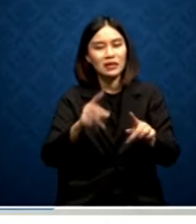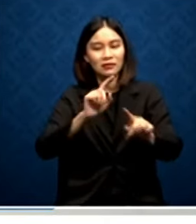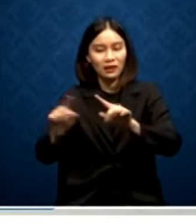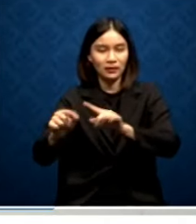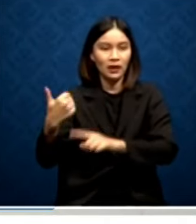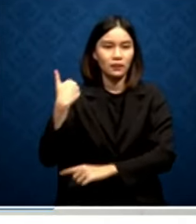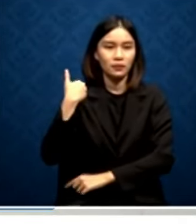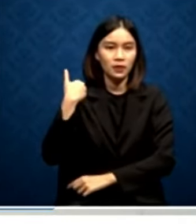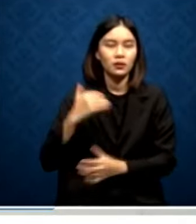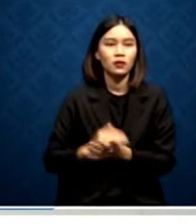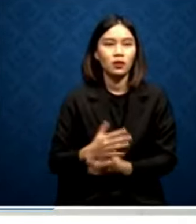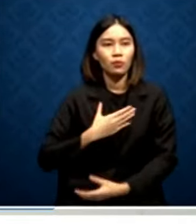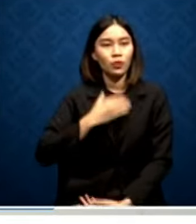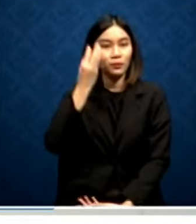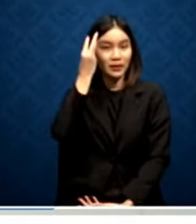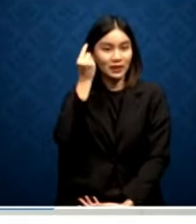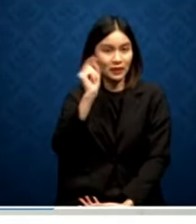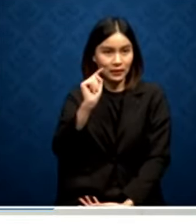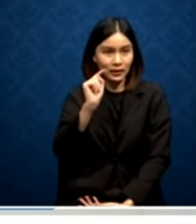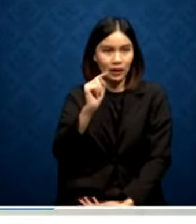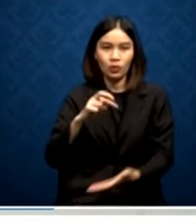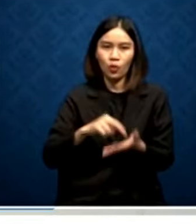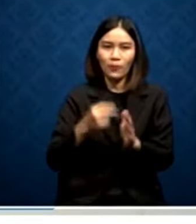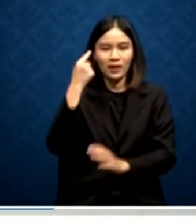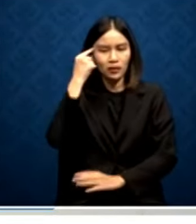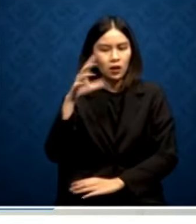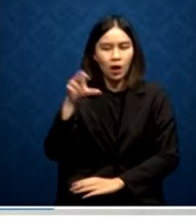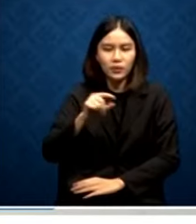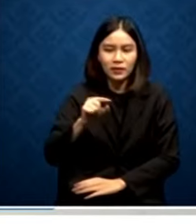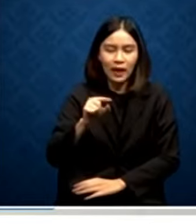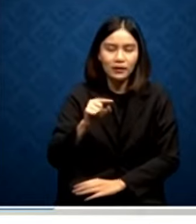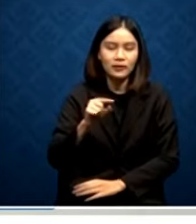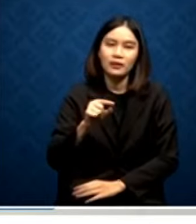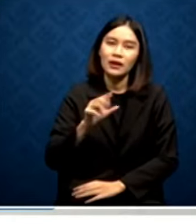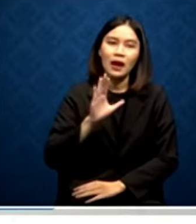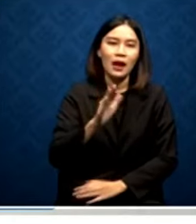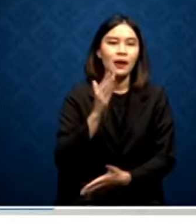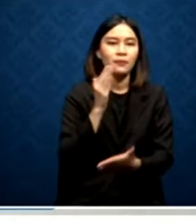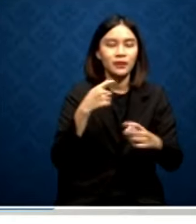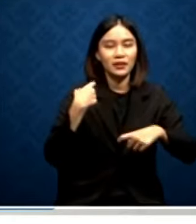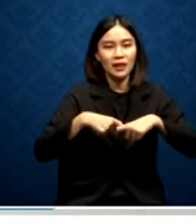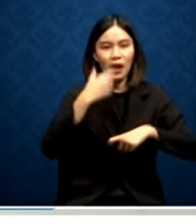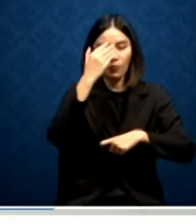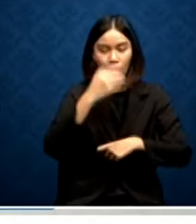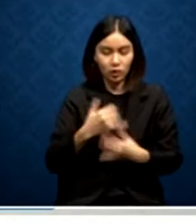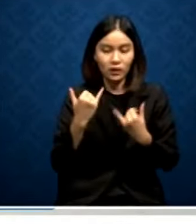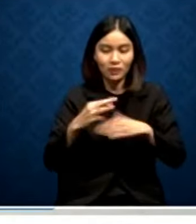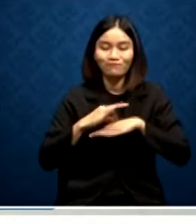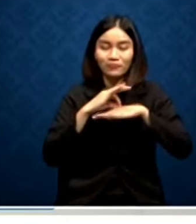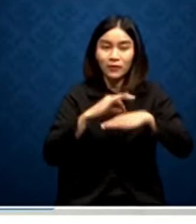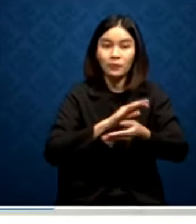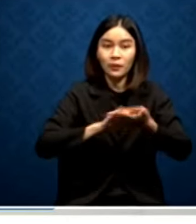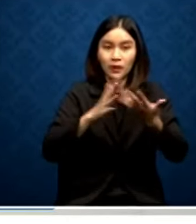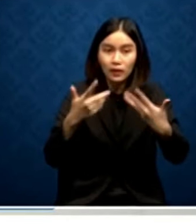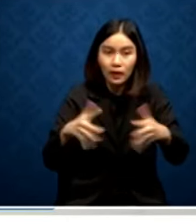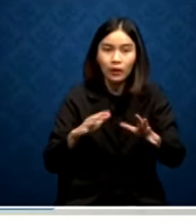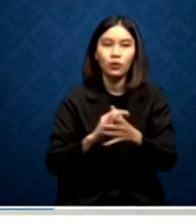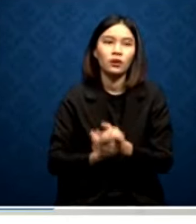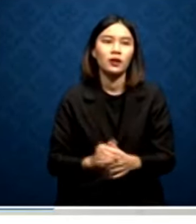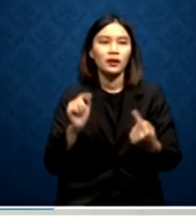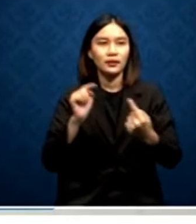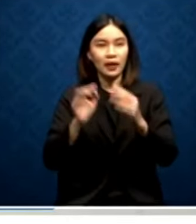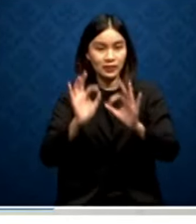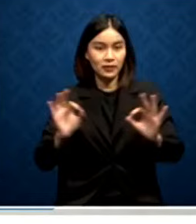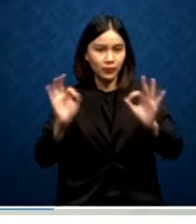นี้ผมคิดว่าที่มาห้ามยากเพราะเรามากันแล้วแต่ที่ไปครับเป็น